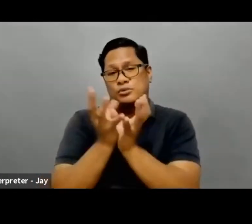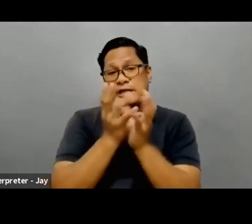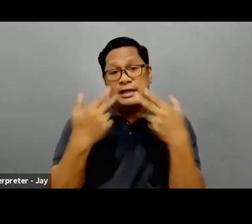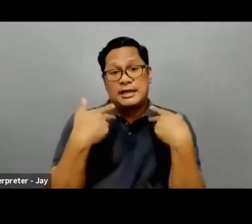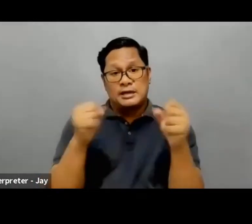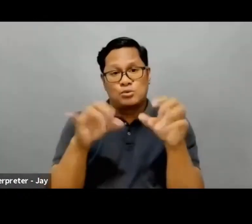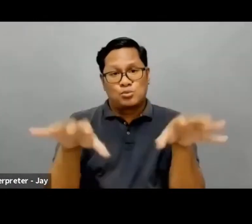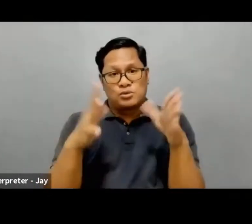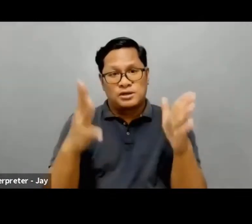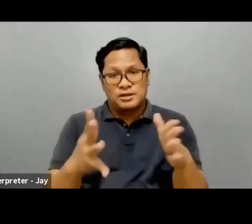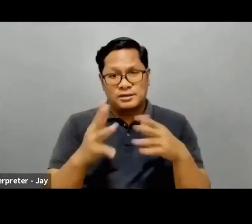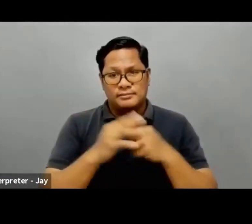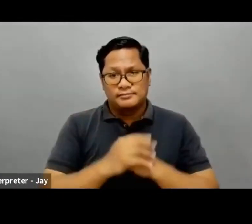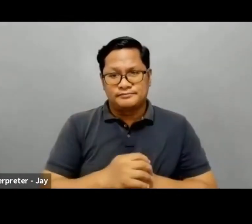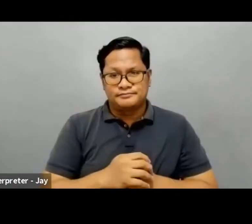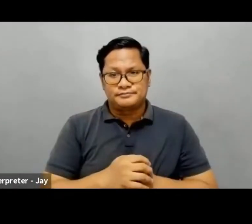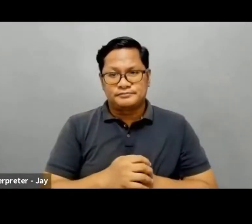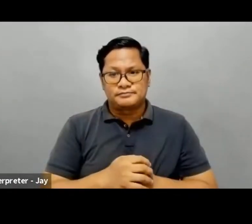Okay.